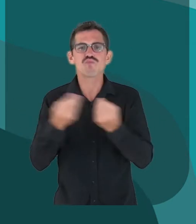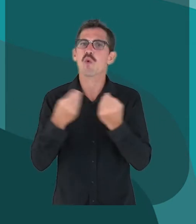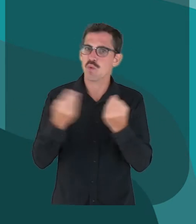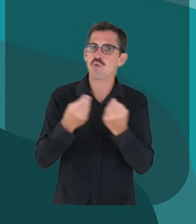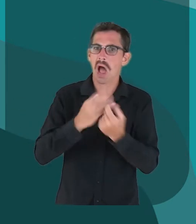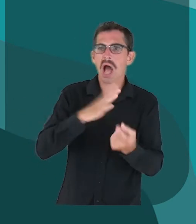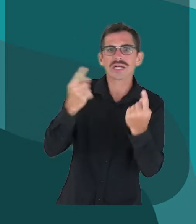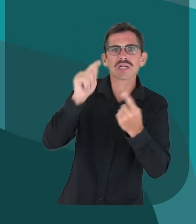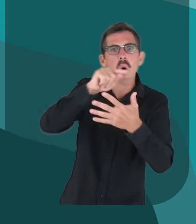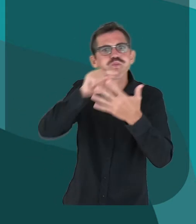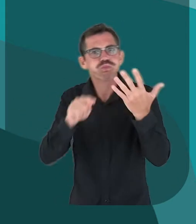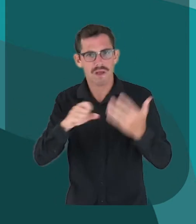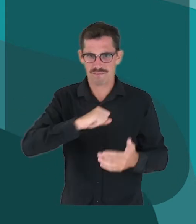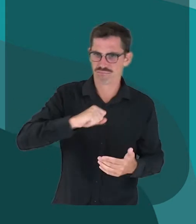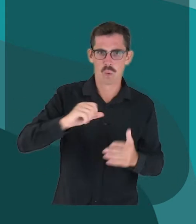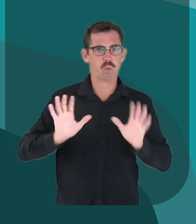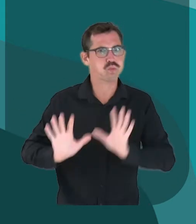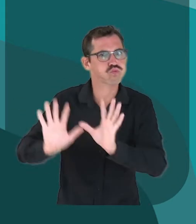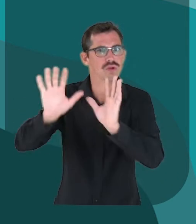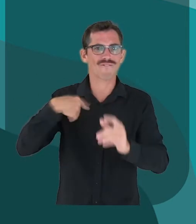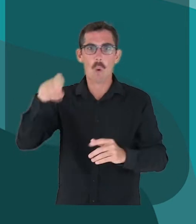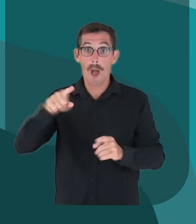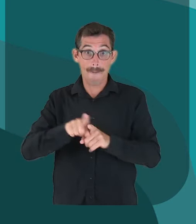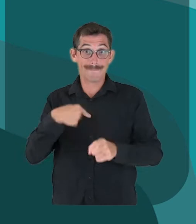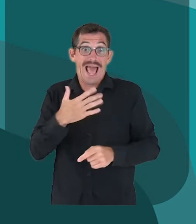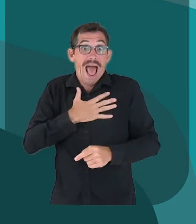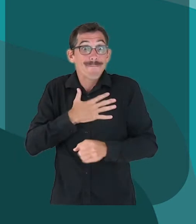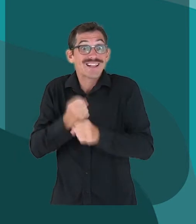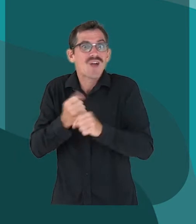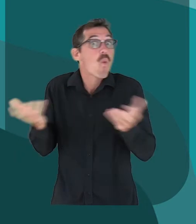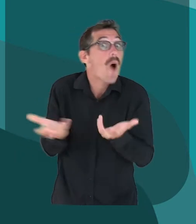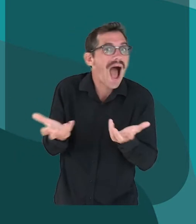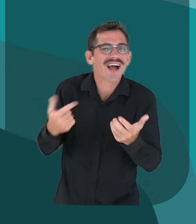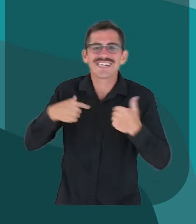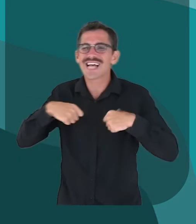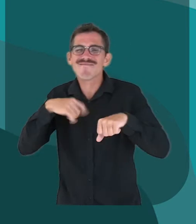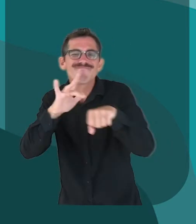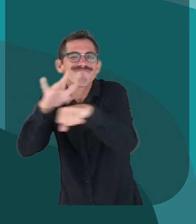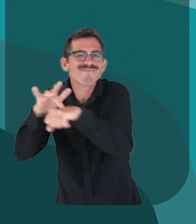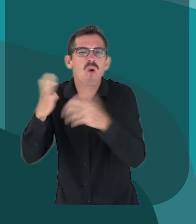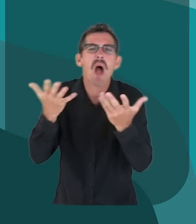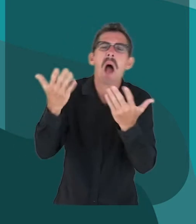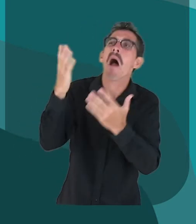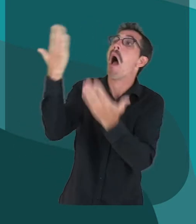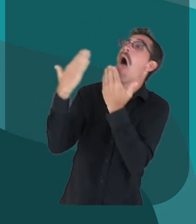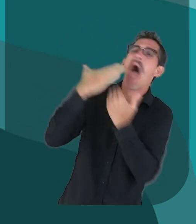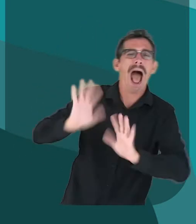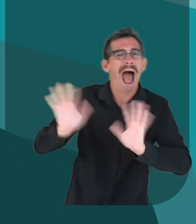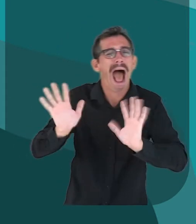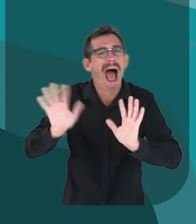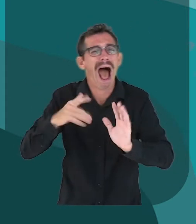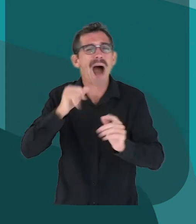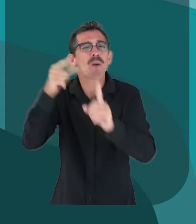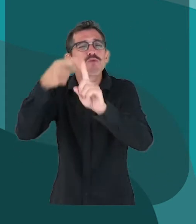chose qui s'impose assez rapidement. De quoi que j'aime faire aussi. Essayer de pas de faire pitié. Là. C'est pas ça, évidemment que c'est pas